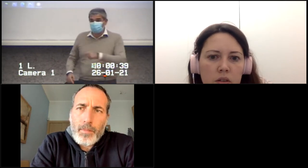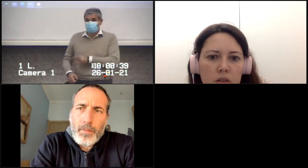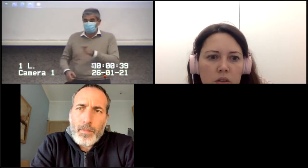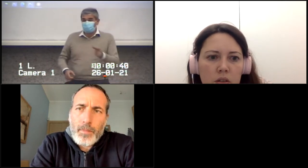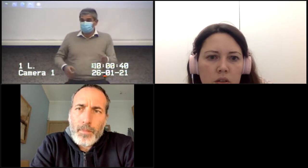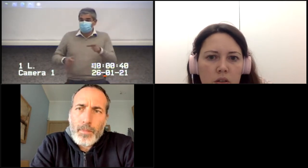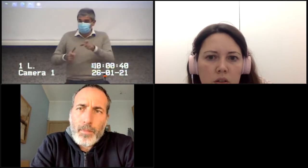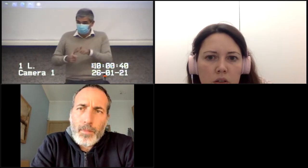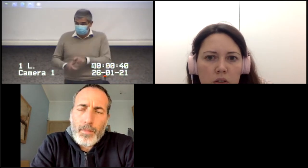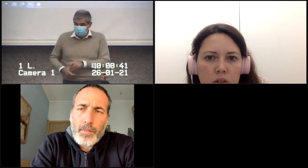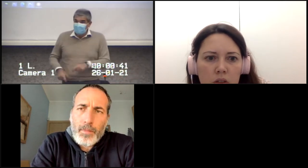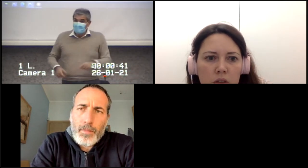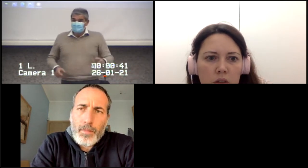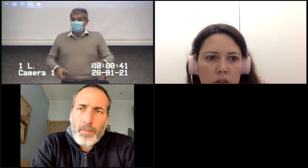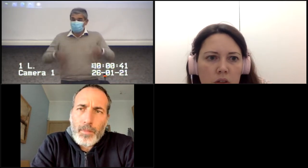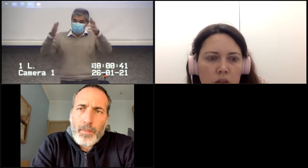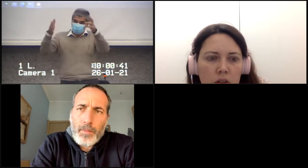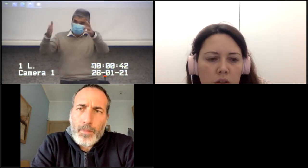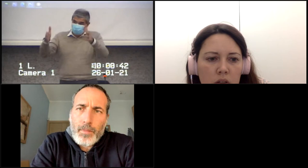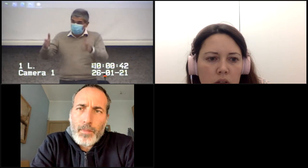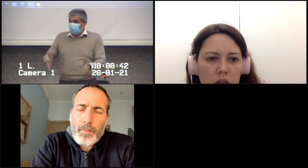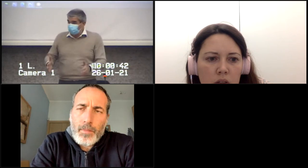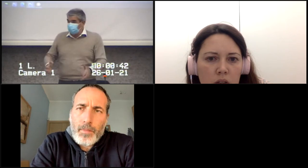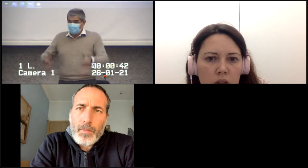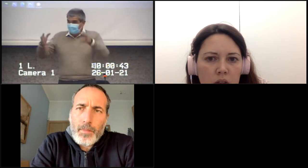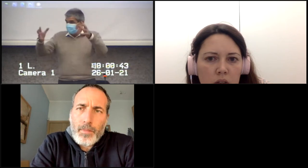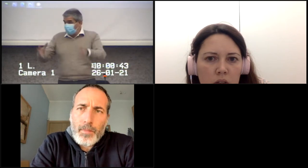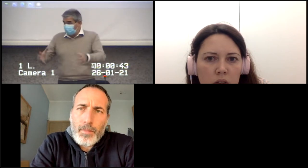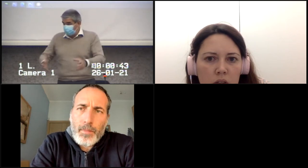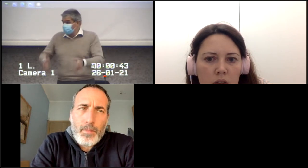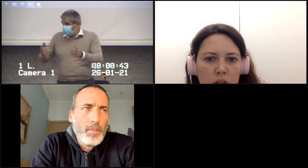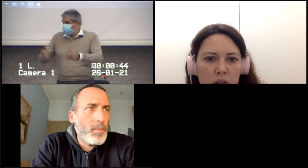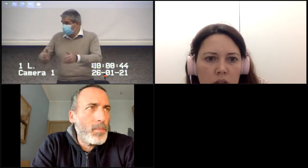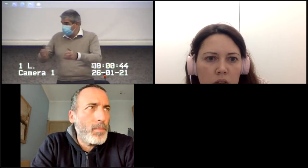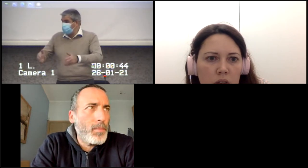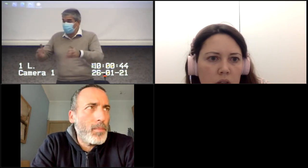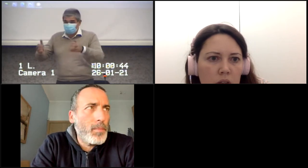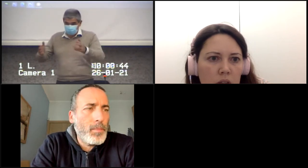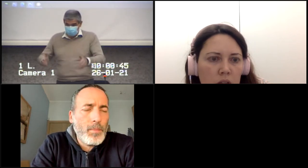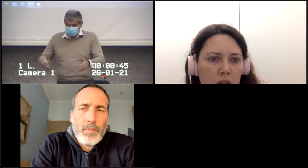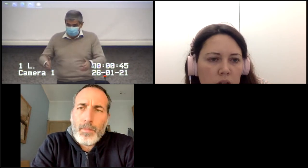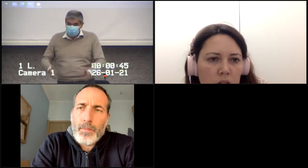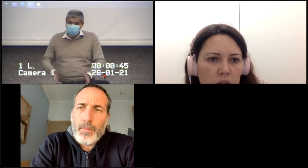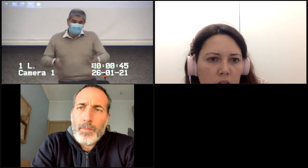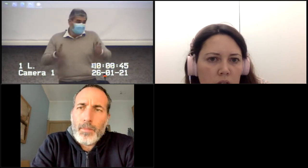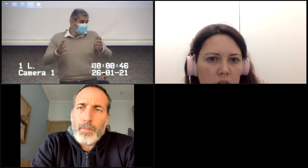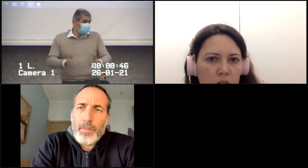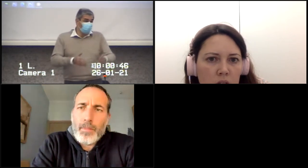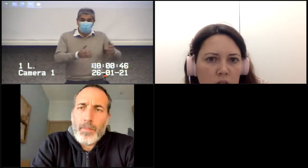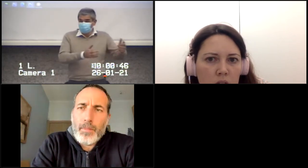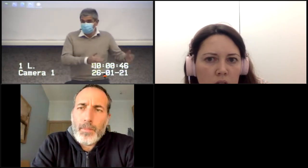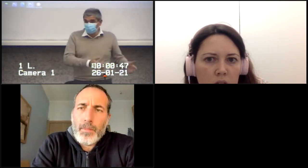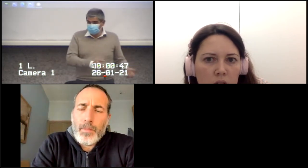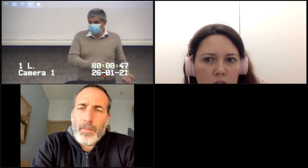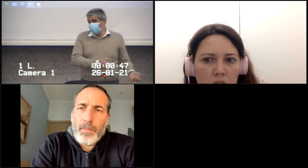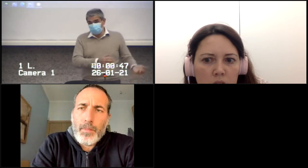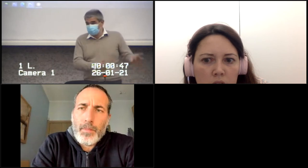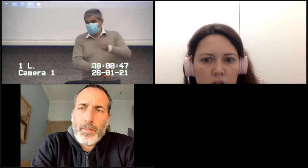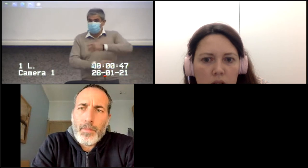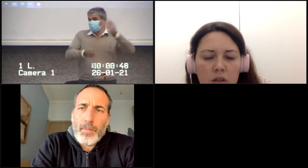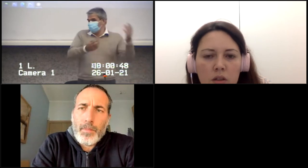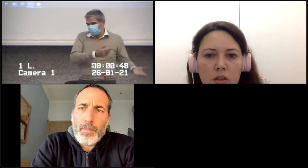ma applichiamo quello della proprietà, cioè il valore venale dell'area, essendo proprietà fondiaria, e lo abbattiamo di